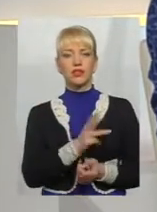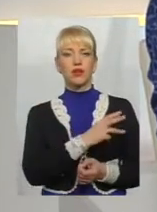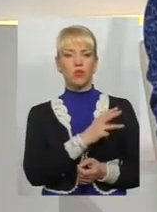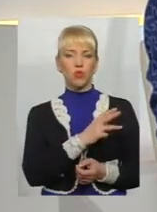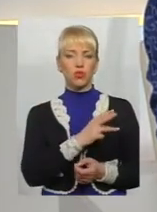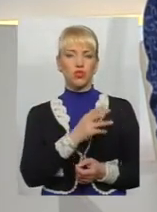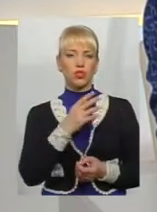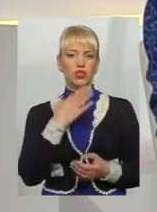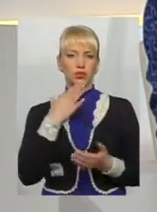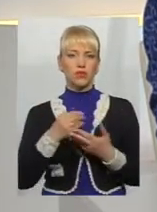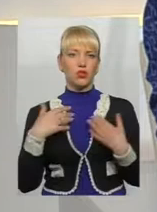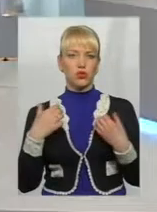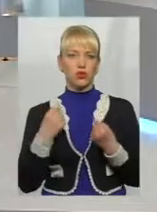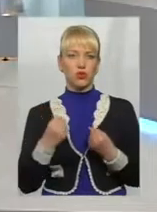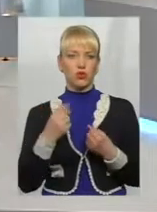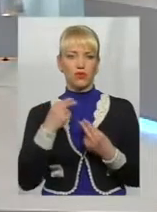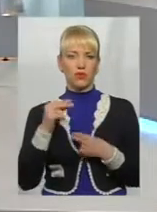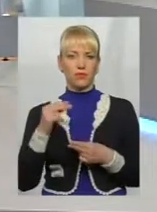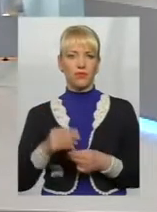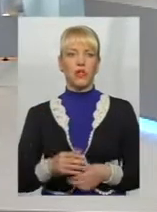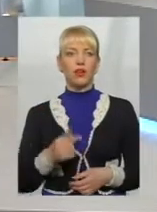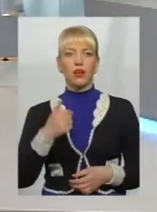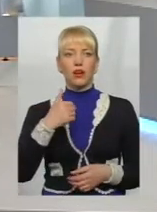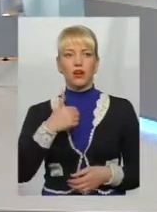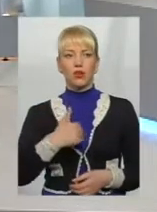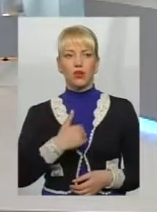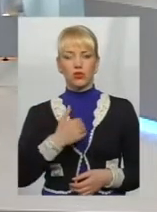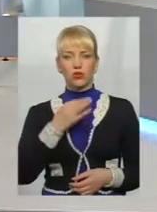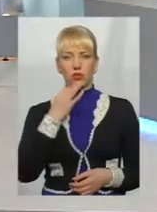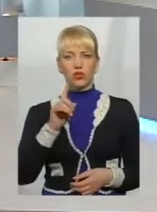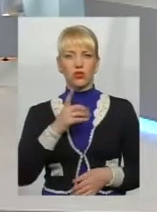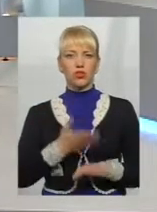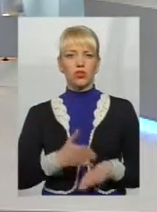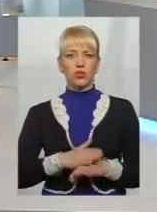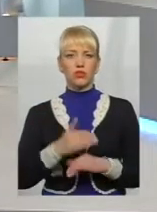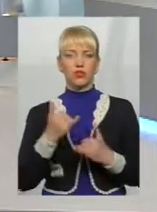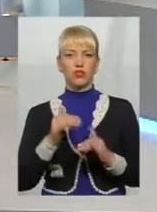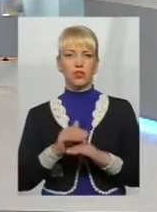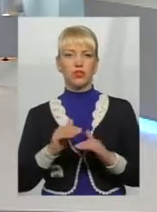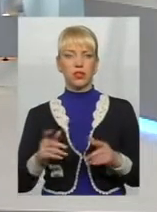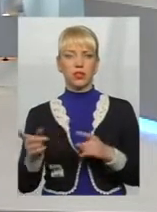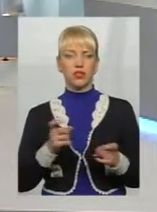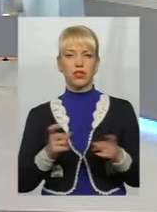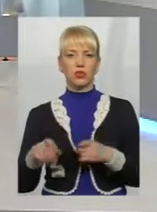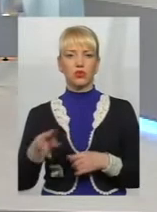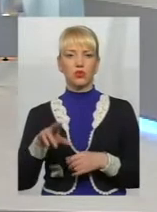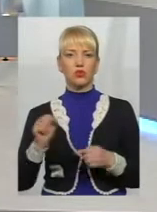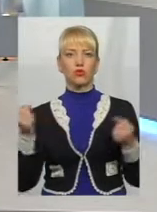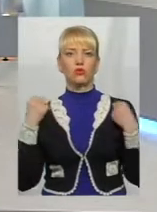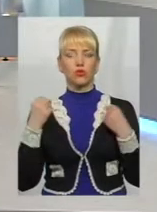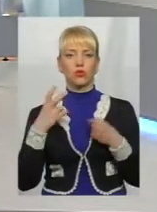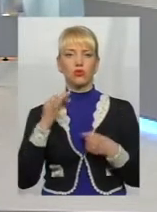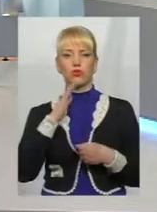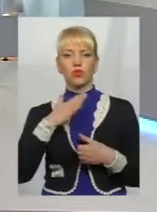краще здоров'я. Ну, скажу, зараз дуже тяжко дітей залучити до спорту, але